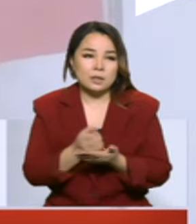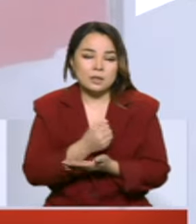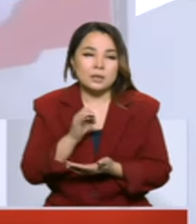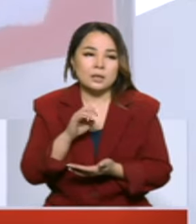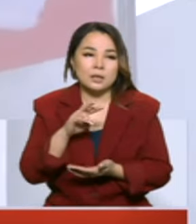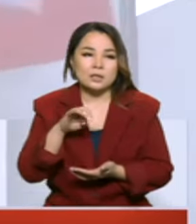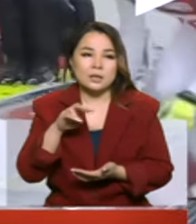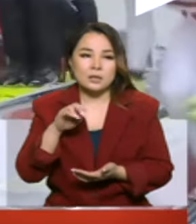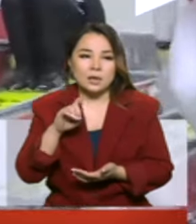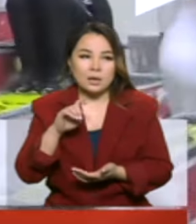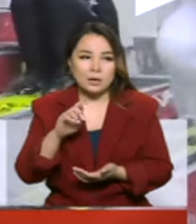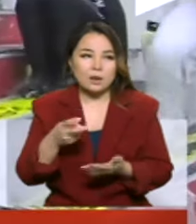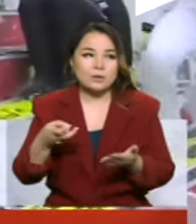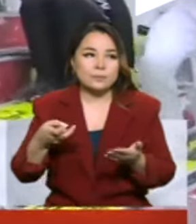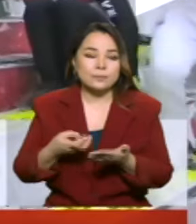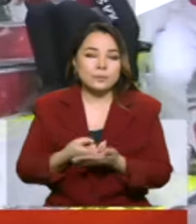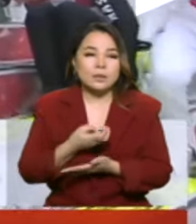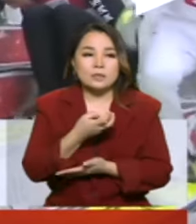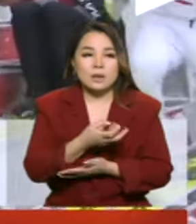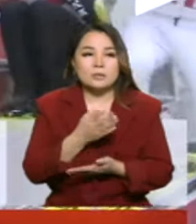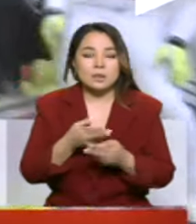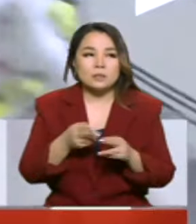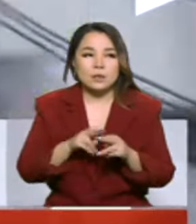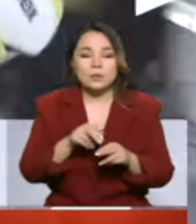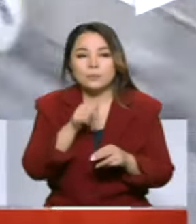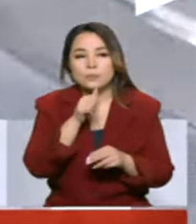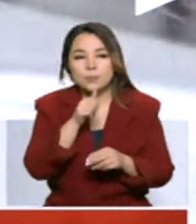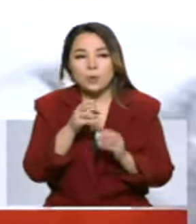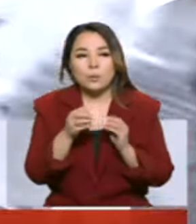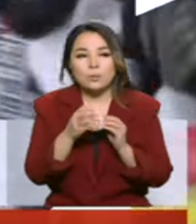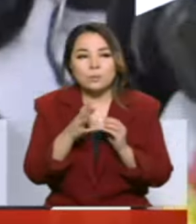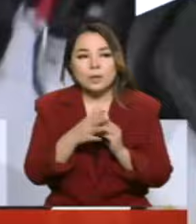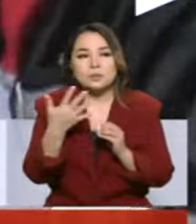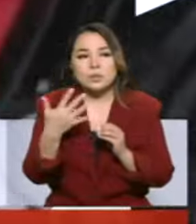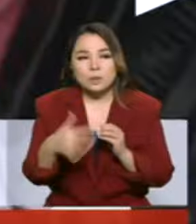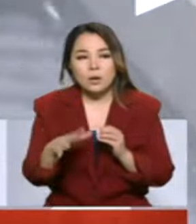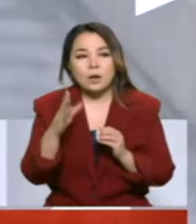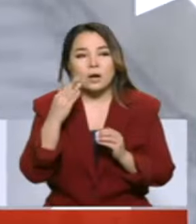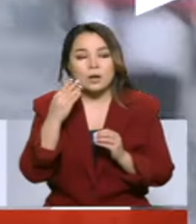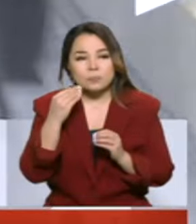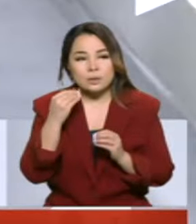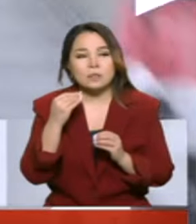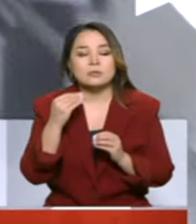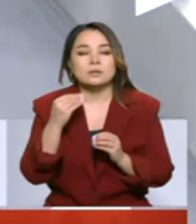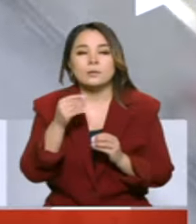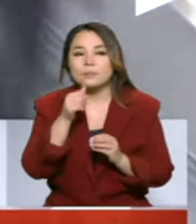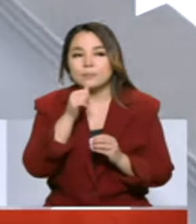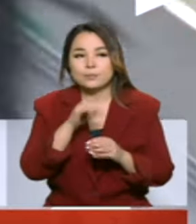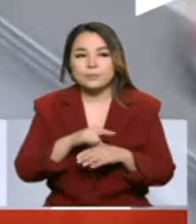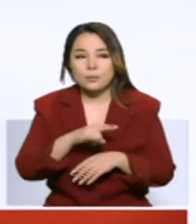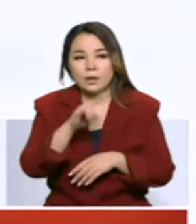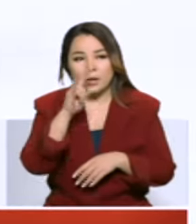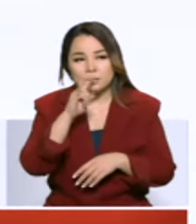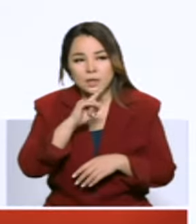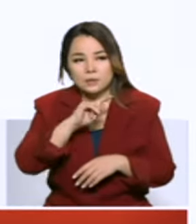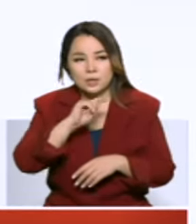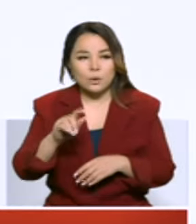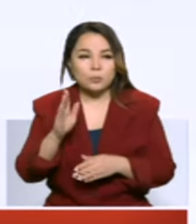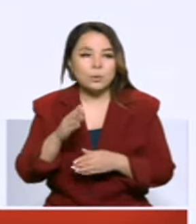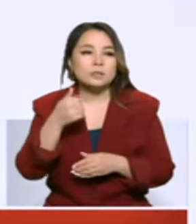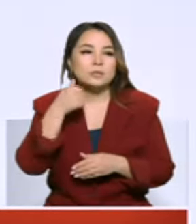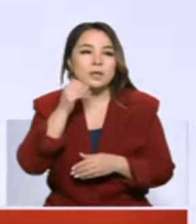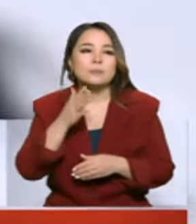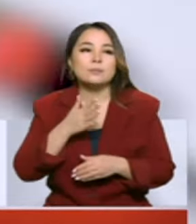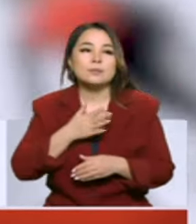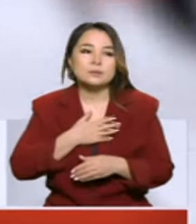Мизырнық тұғырдан секіруден қазір ұшаққа мініп 15:50-де Алматы уақыты бойынша Қазақстанға жетеді. Кеше